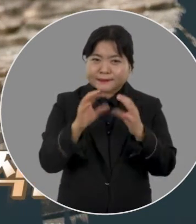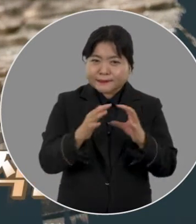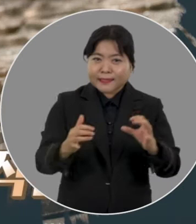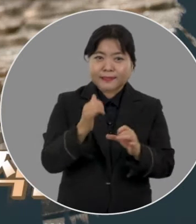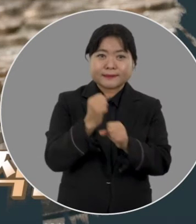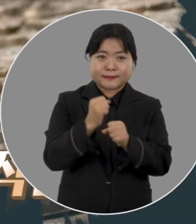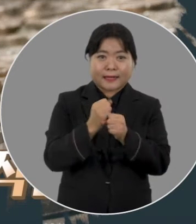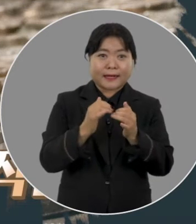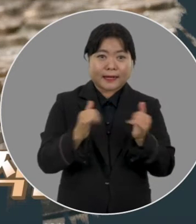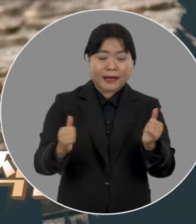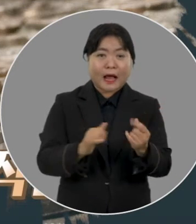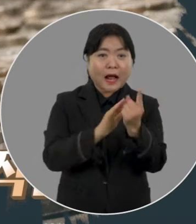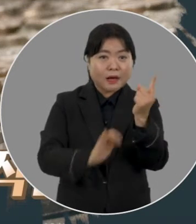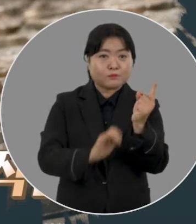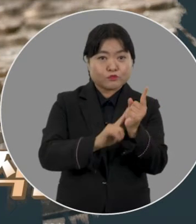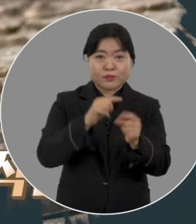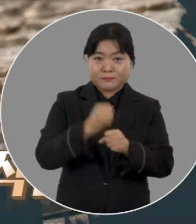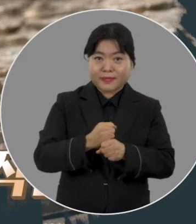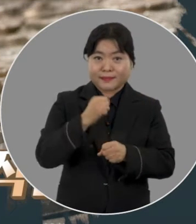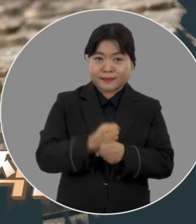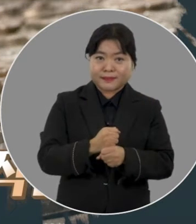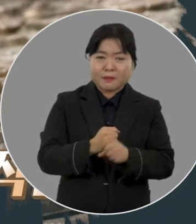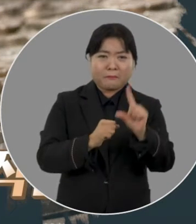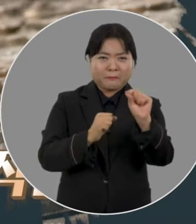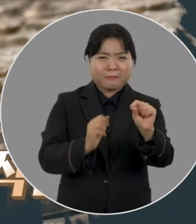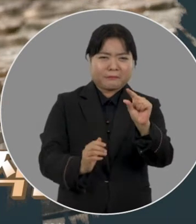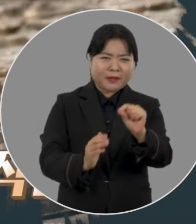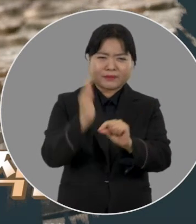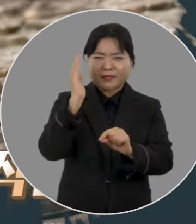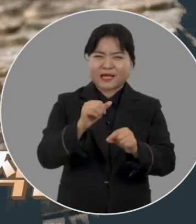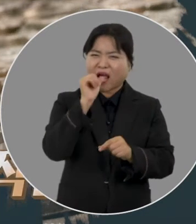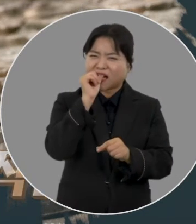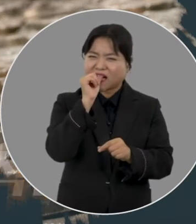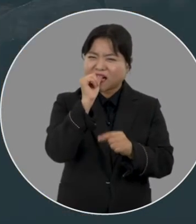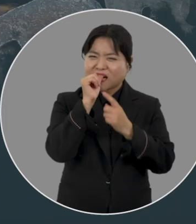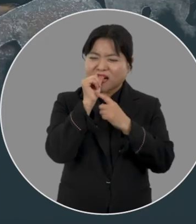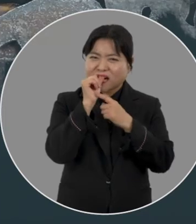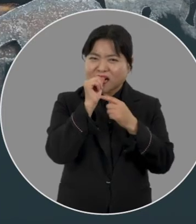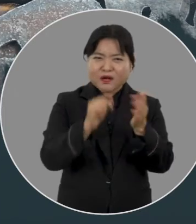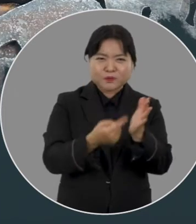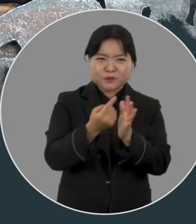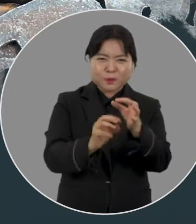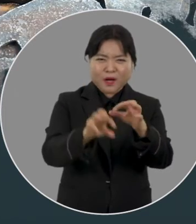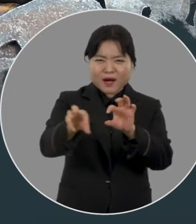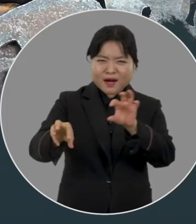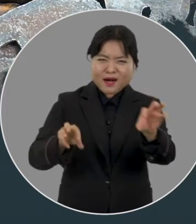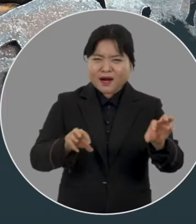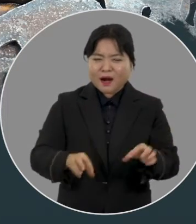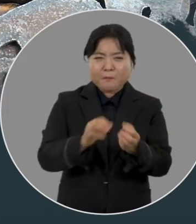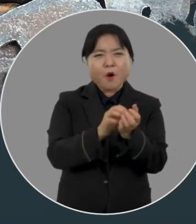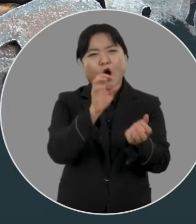작가인 한 분이 만든 10,000개 이상의 철 조각에 벌린 입, 그